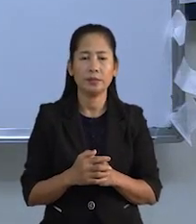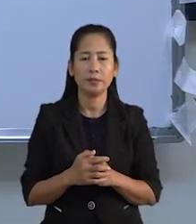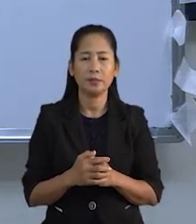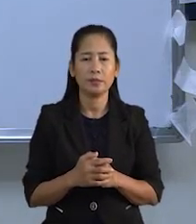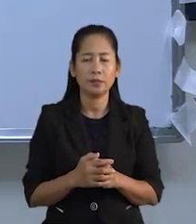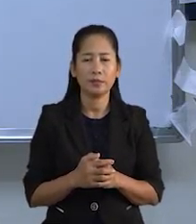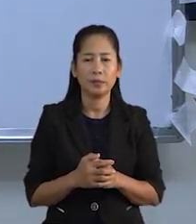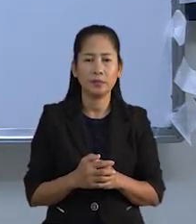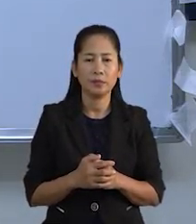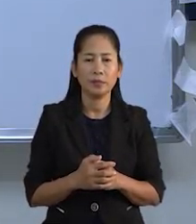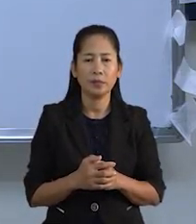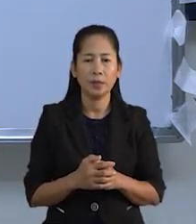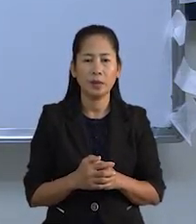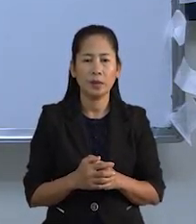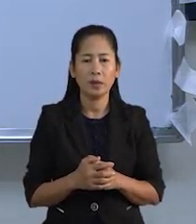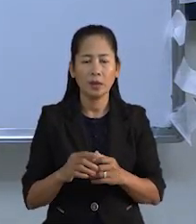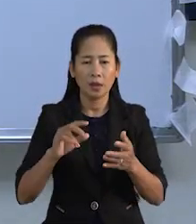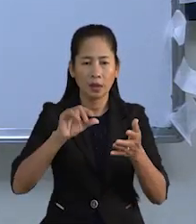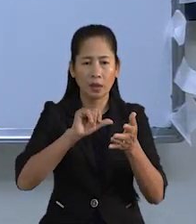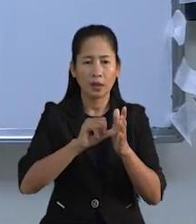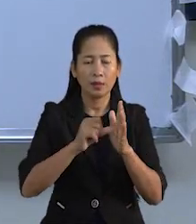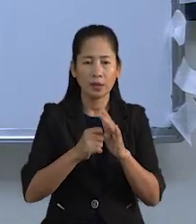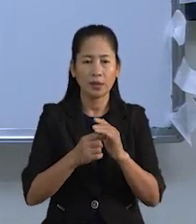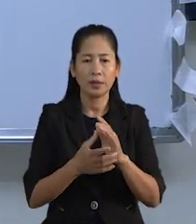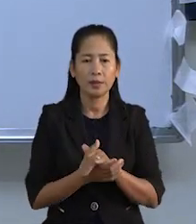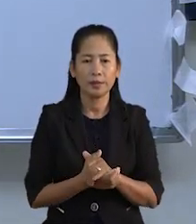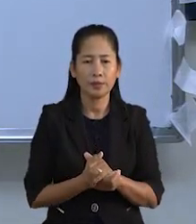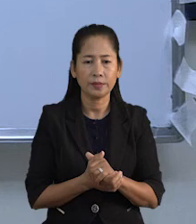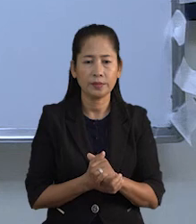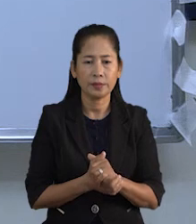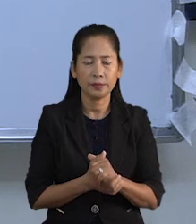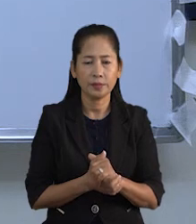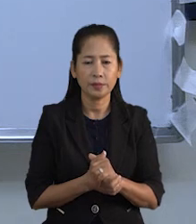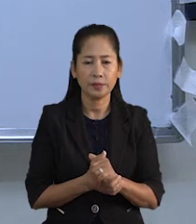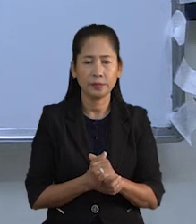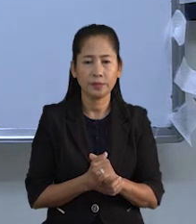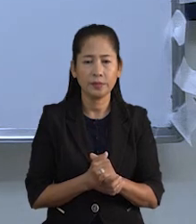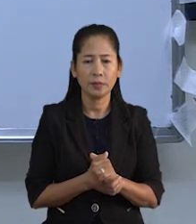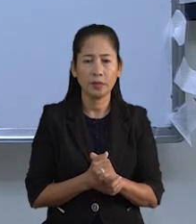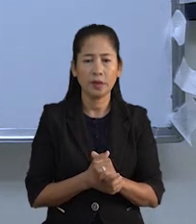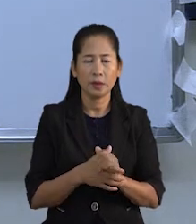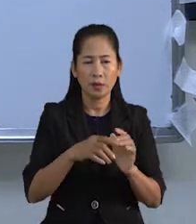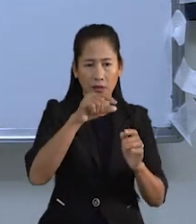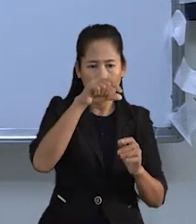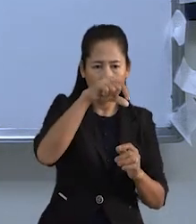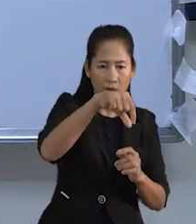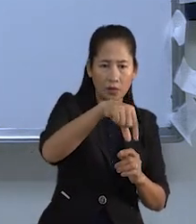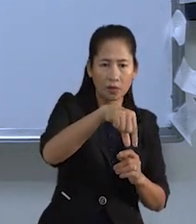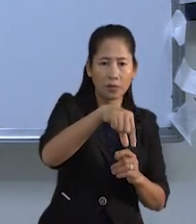តោះអញ្ចឹងយើងចូលដល់ខ្លឹមសាររបស់យើងណាកូនគឺចំណុចក